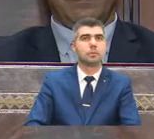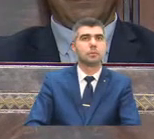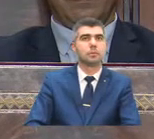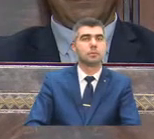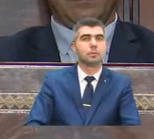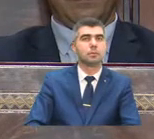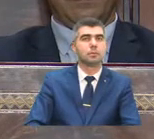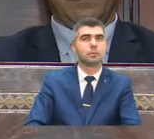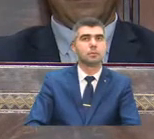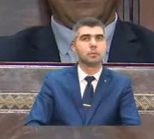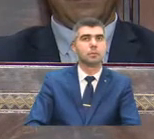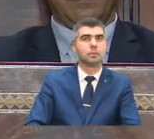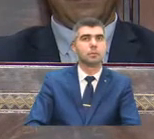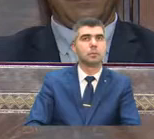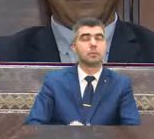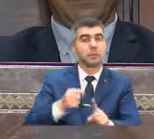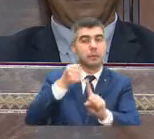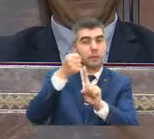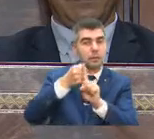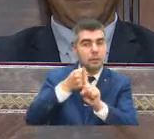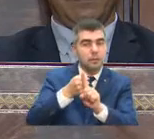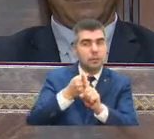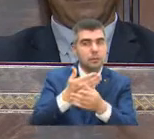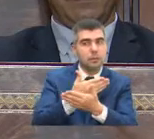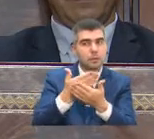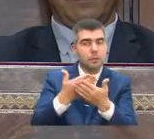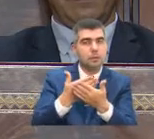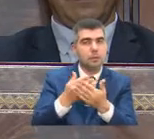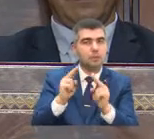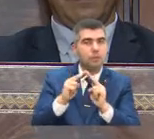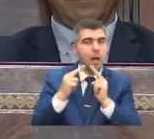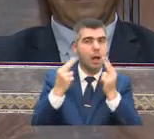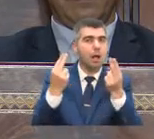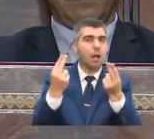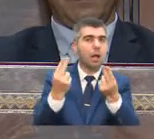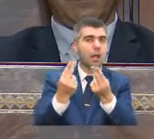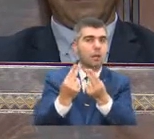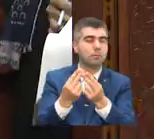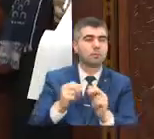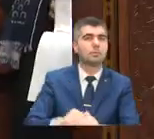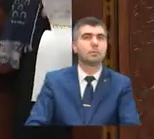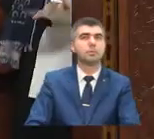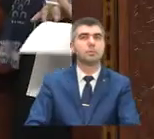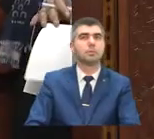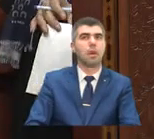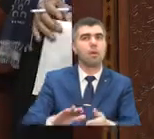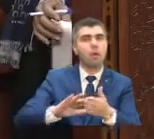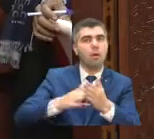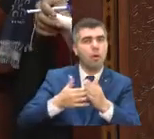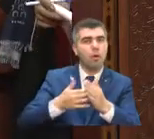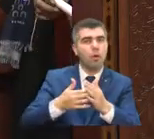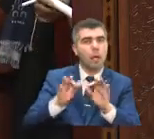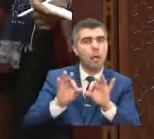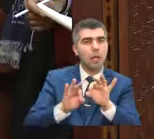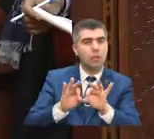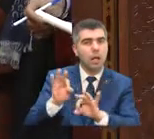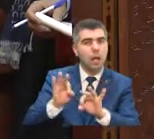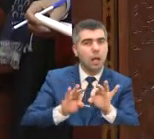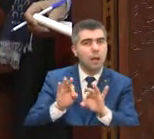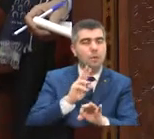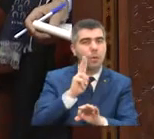في الأعمال ومناخ الأعمال. ثانياً سيد الوزير، كل الإجراءات اللي اتخذتها الحكومة